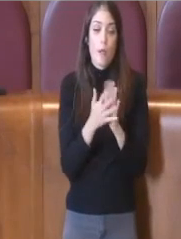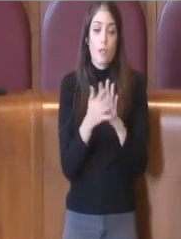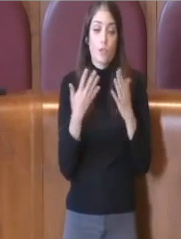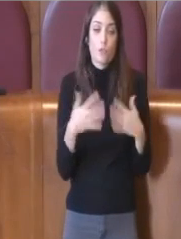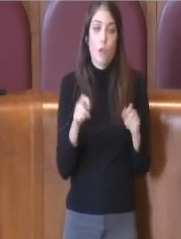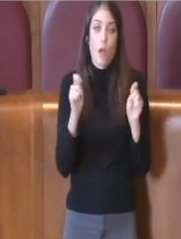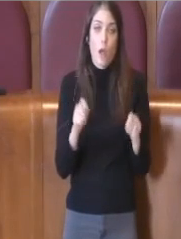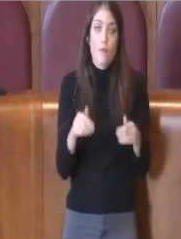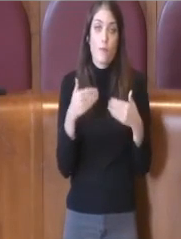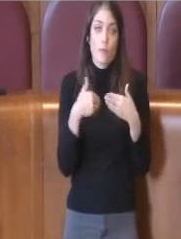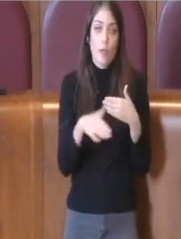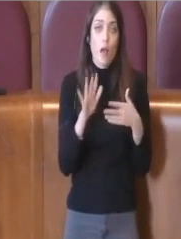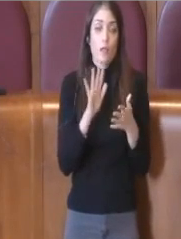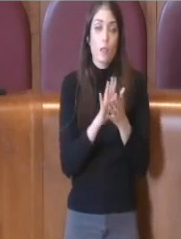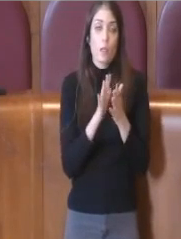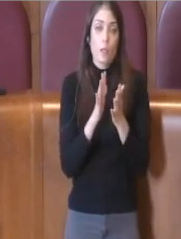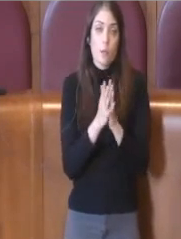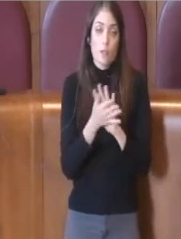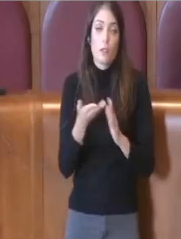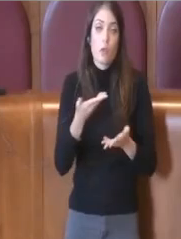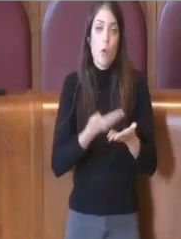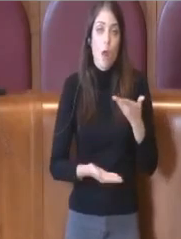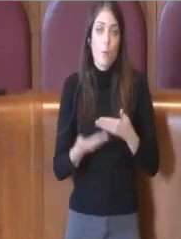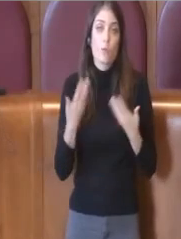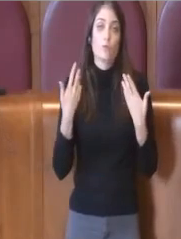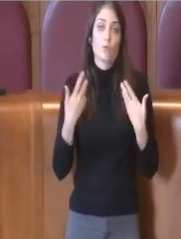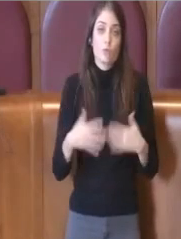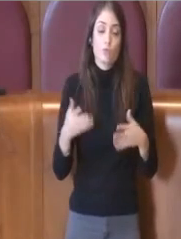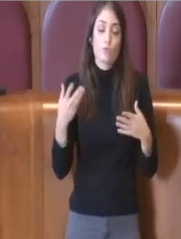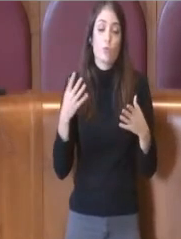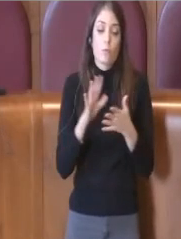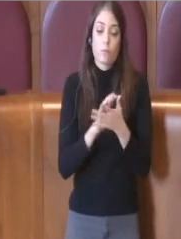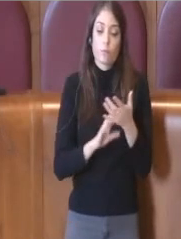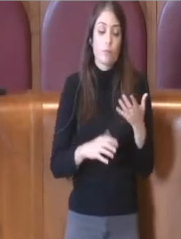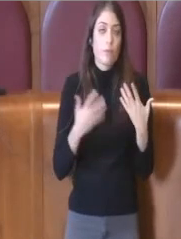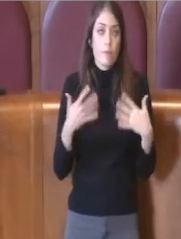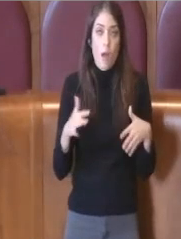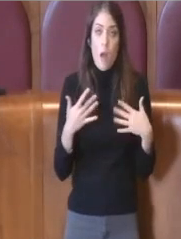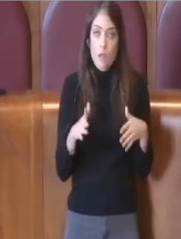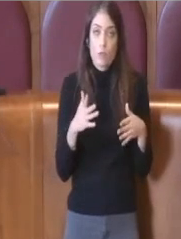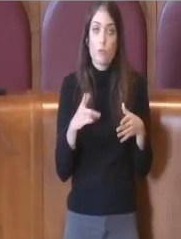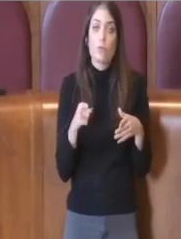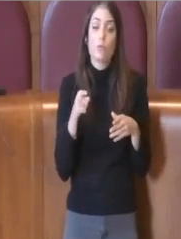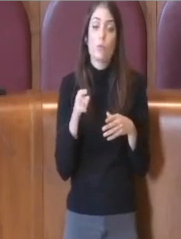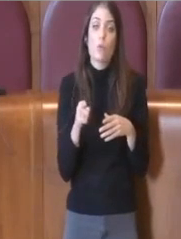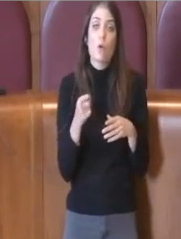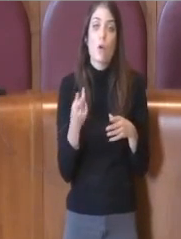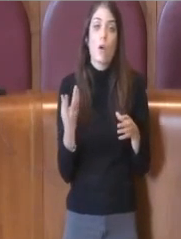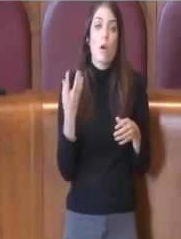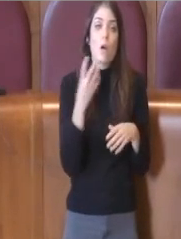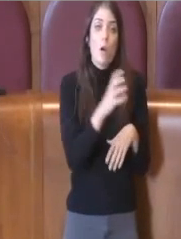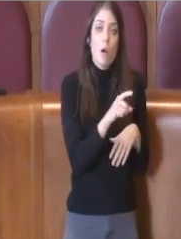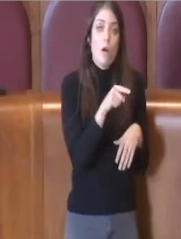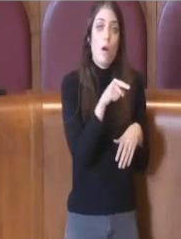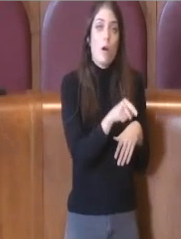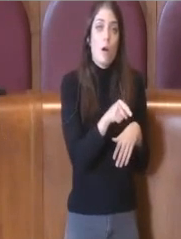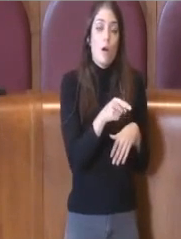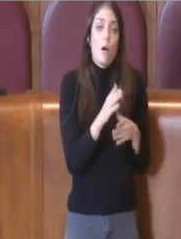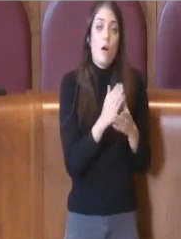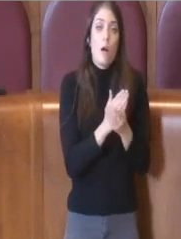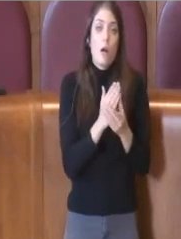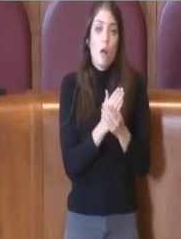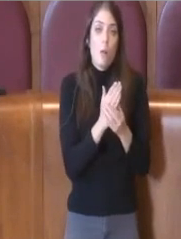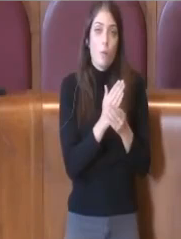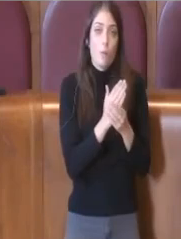avviati o dei patti di collaborazione che sono già stati stipulati si pubblica sull'albo petrolio e via